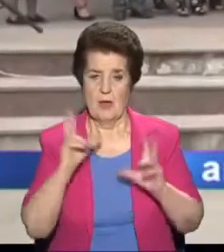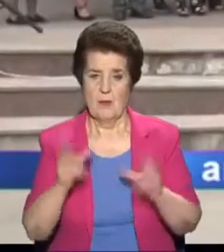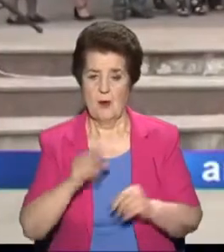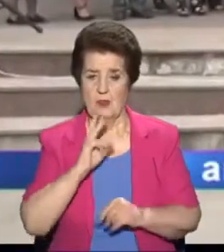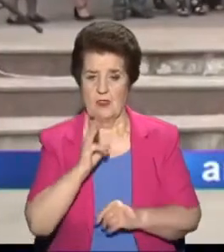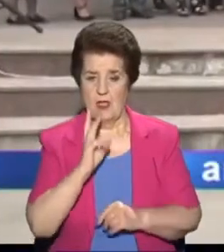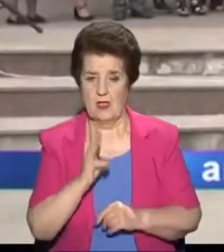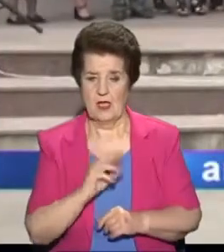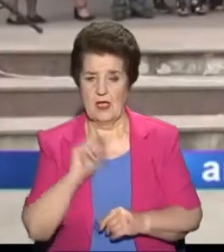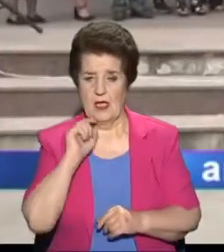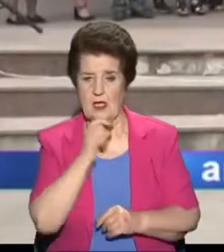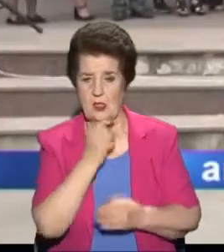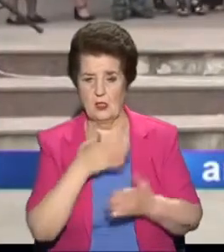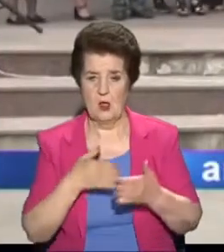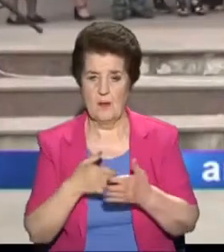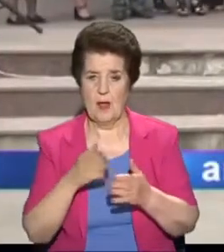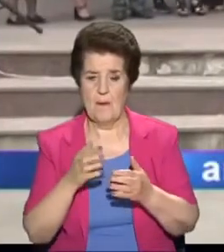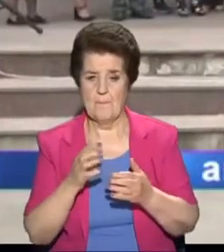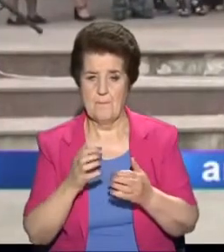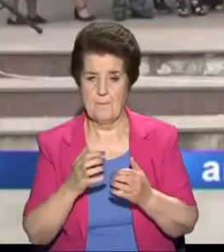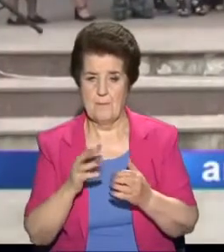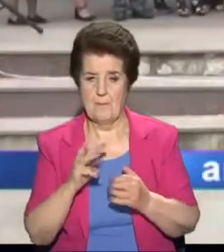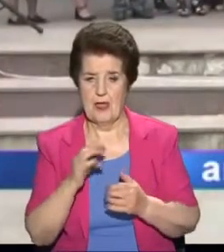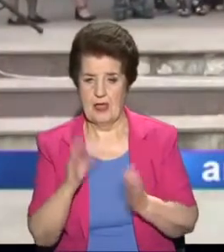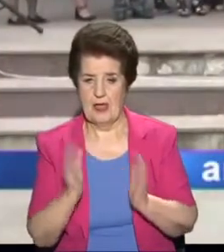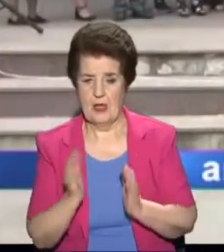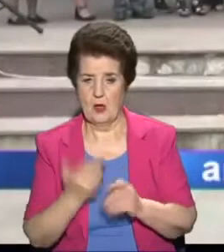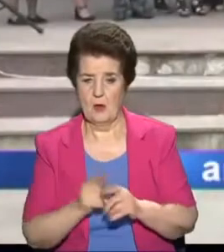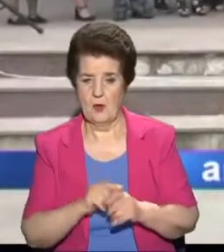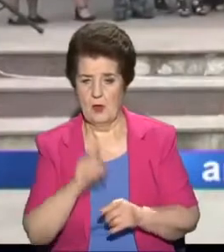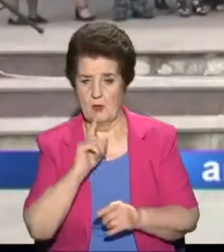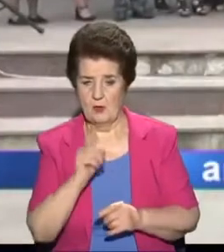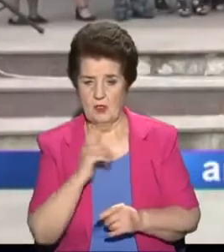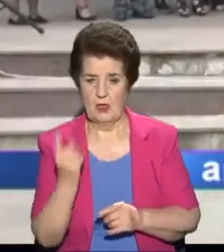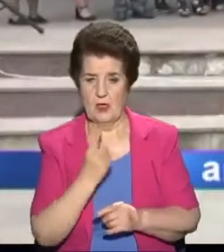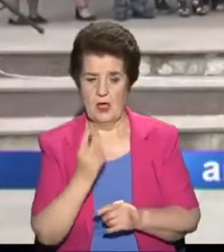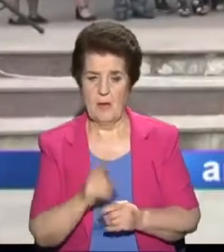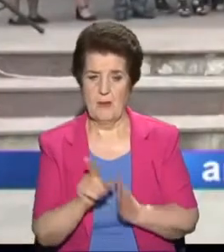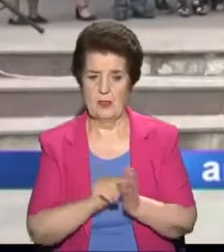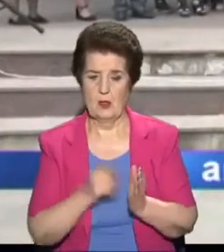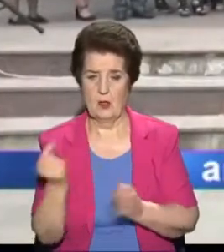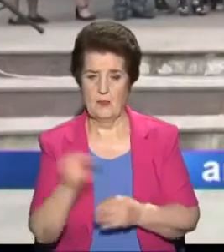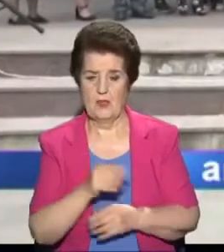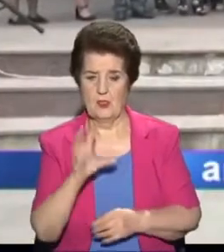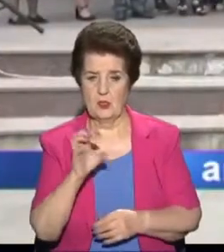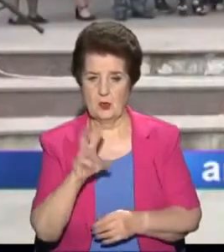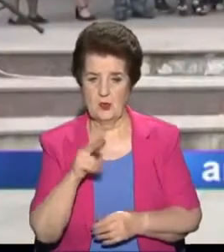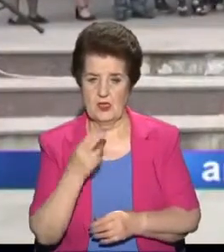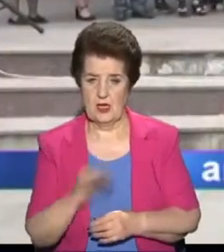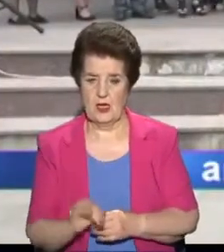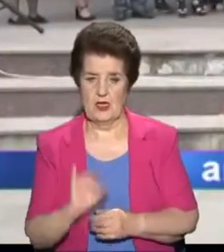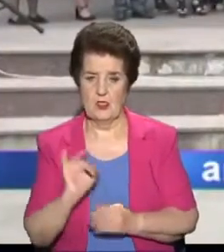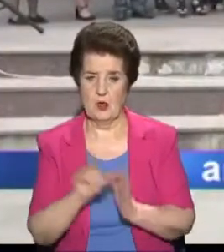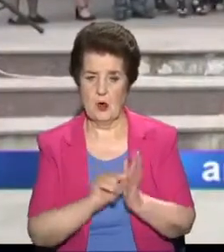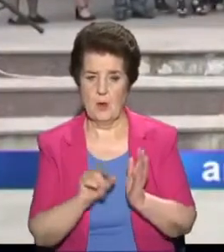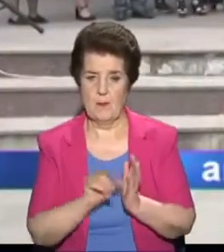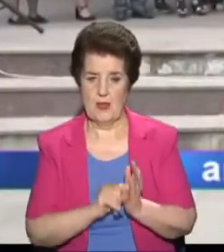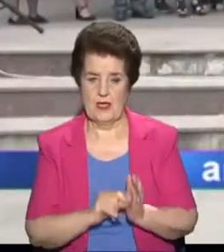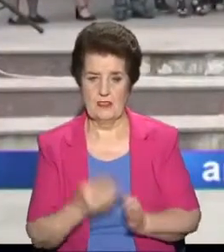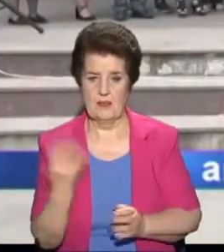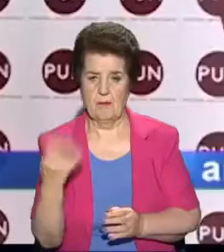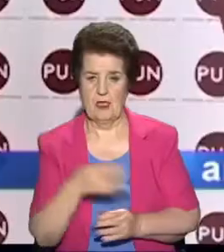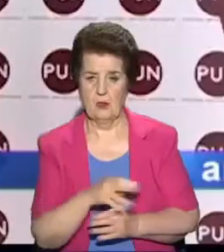salariu minim pe economie de 10.000 RON indemnizație lunară unică pentru copiii de 1500 RON și o pensie de cel puțin